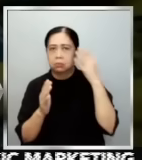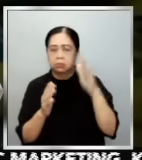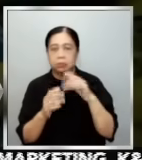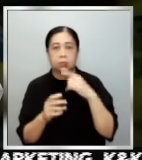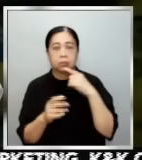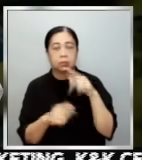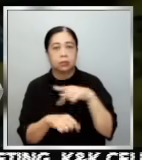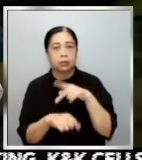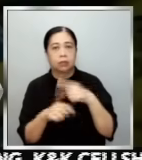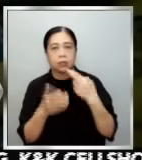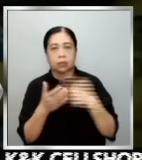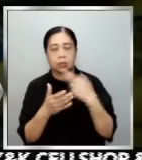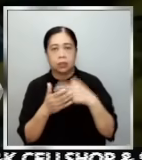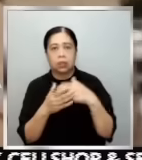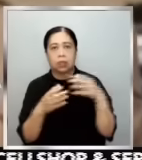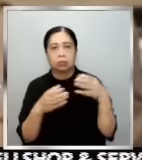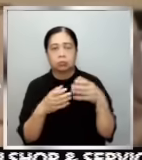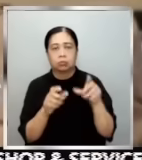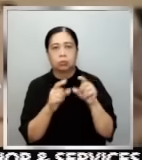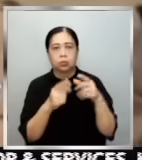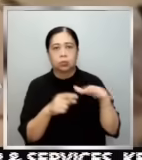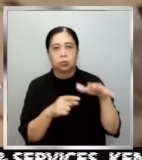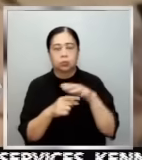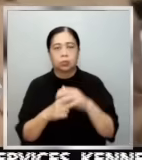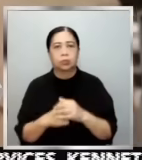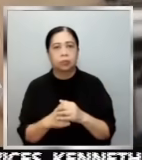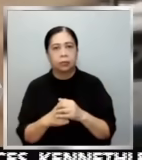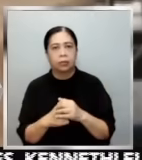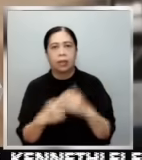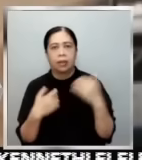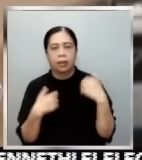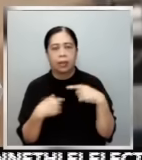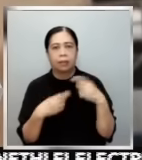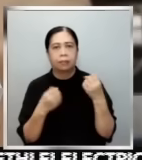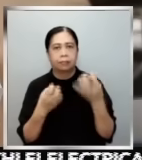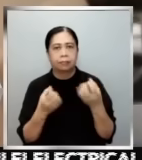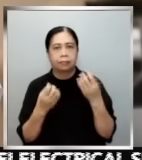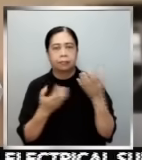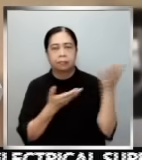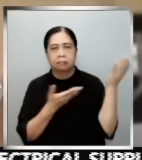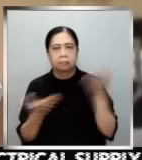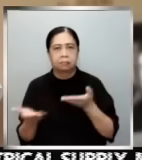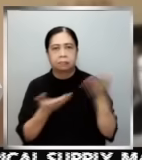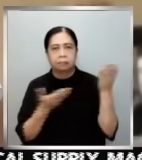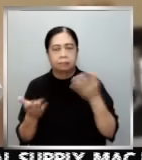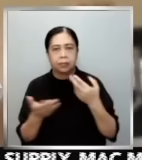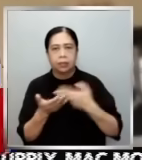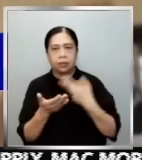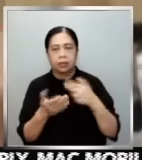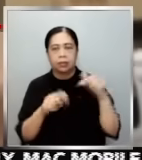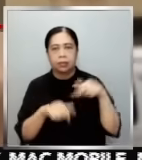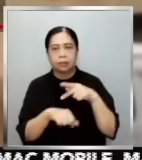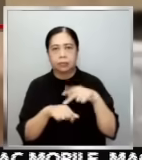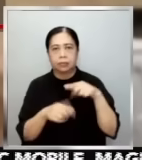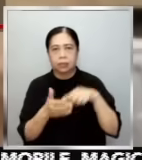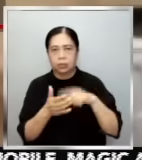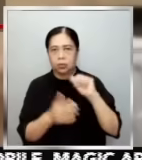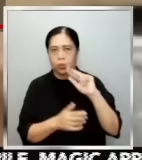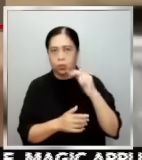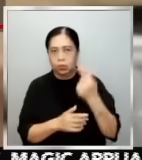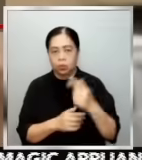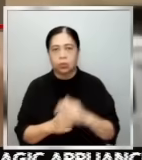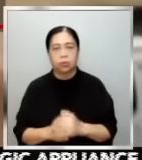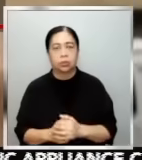industry stakeholders movement of prism May darating na daan metriko toneladang bigas sa bansa ngayong Agosto we have